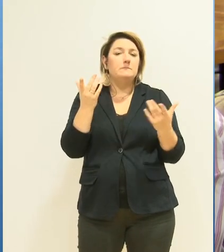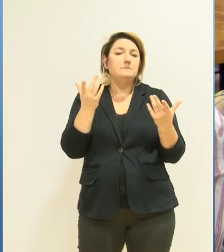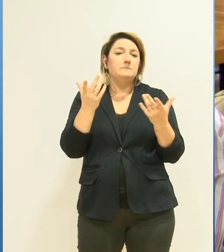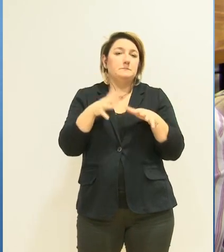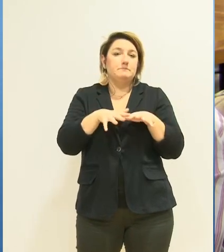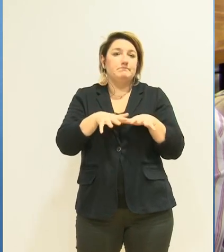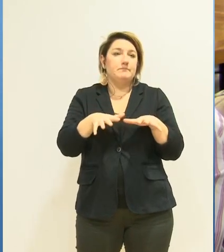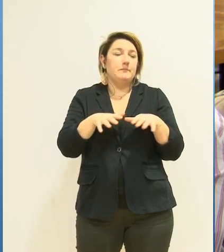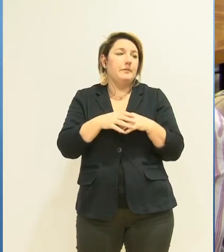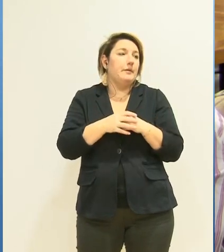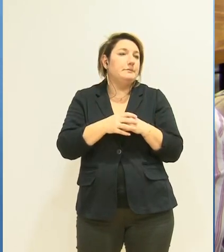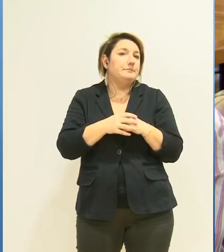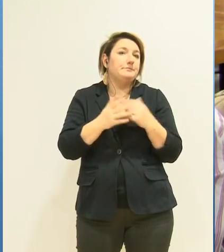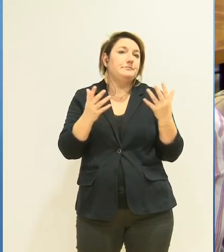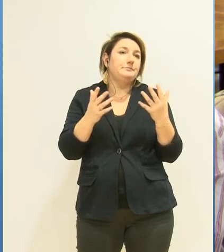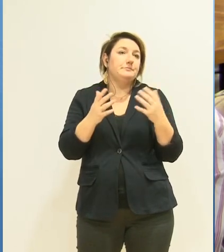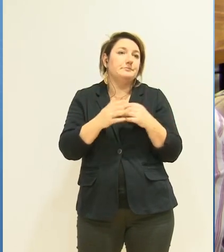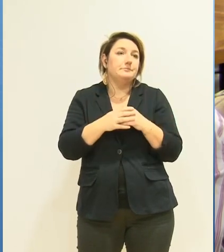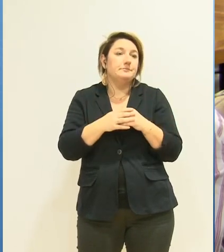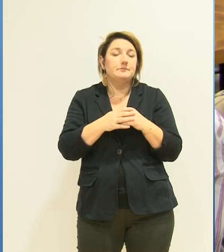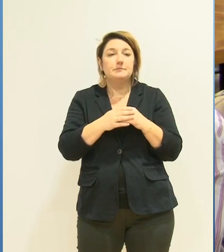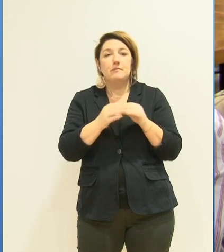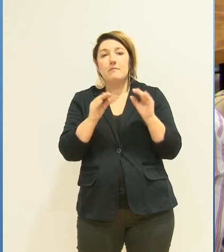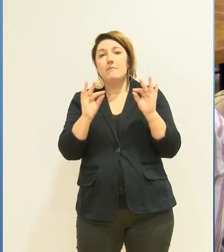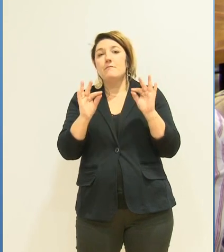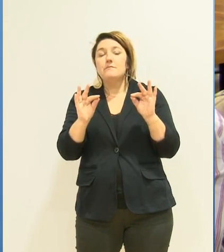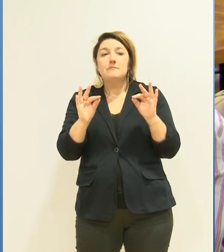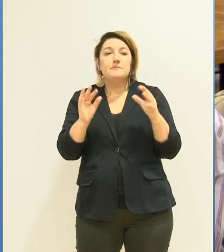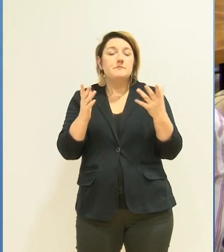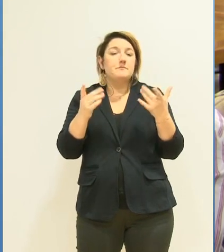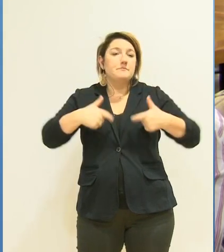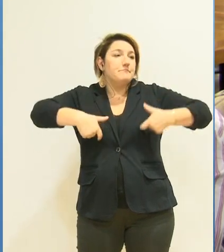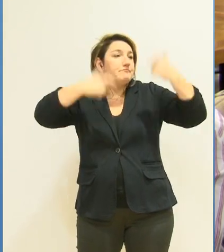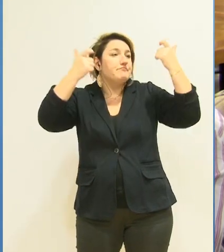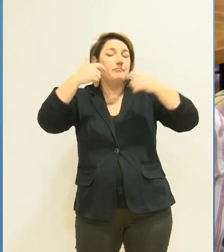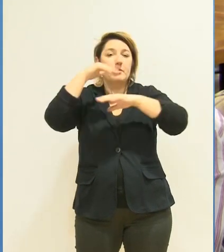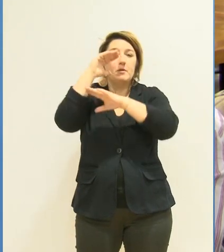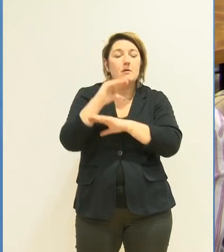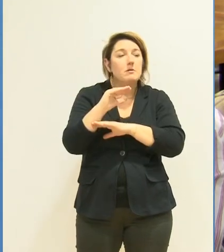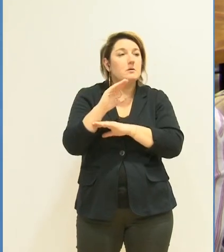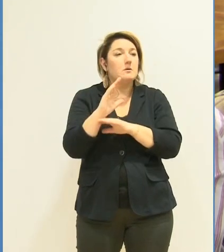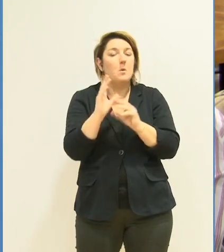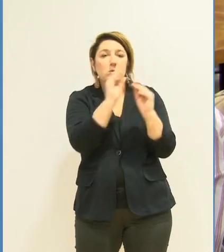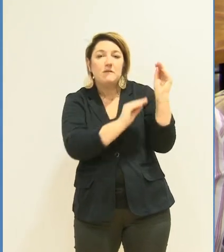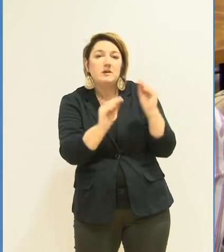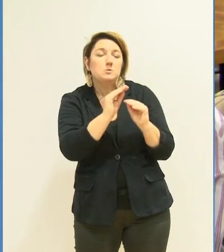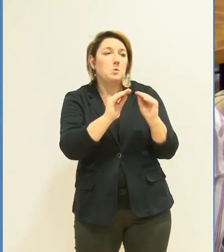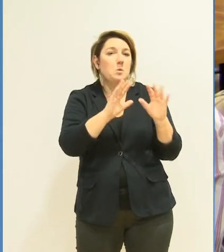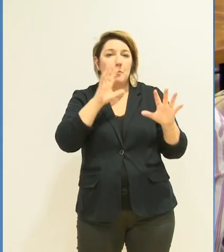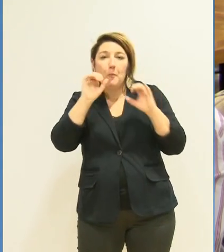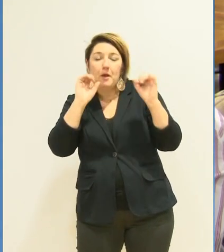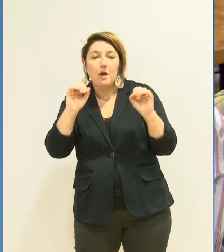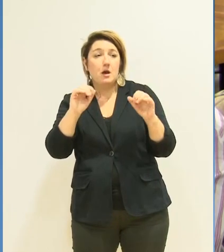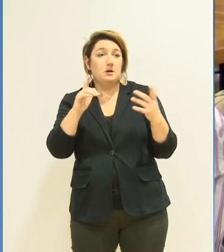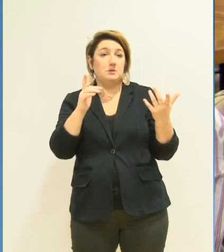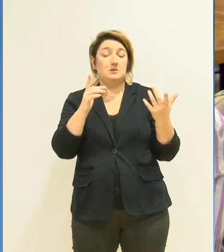et bien ce la préoccupation en matière de conservation de de repérage c'est l'histoire